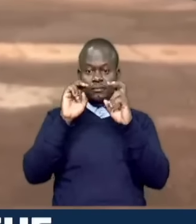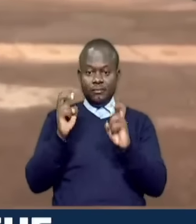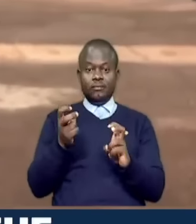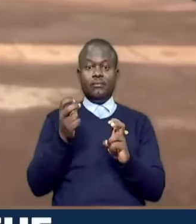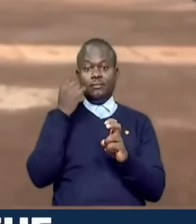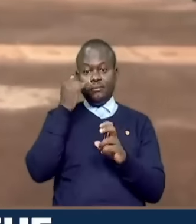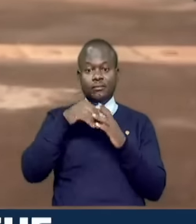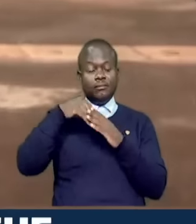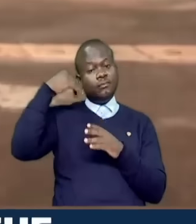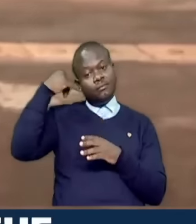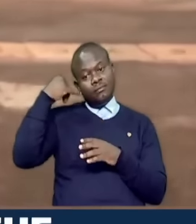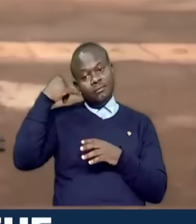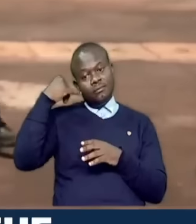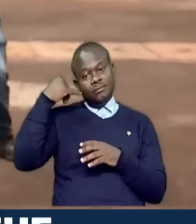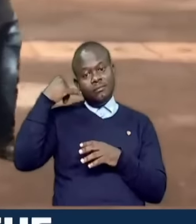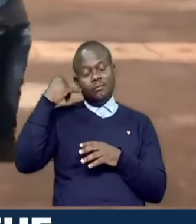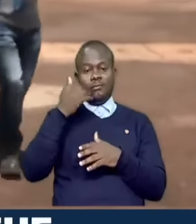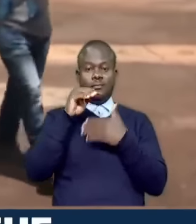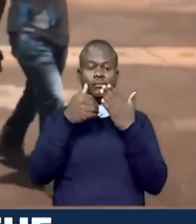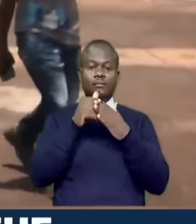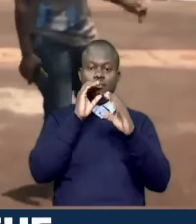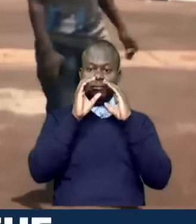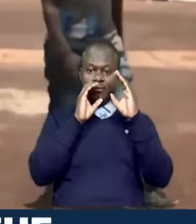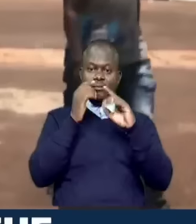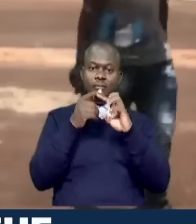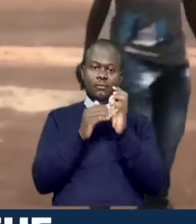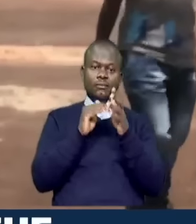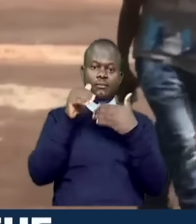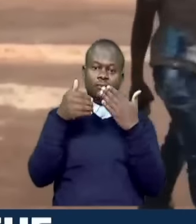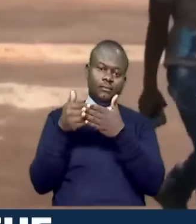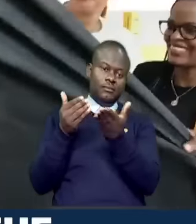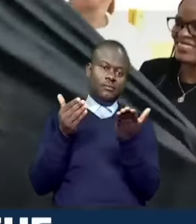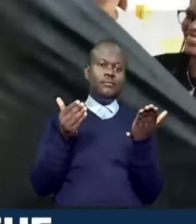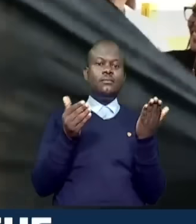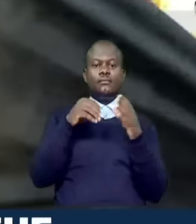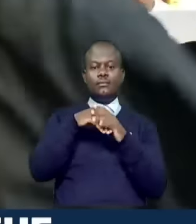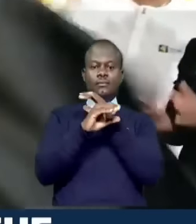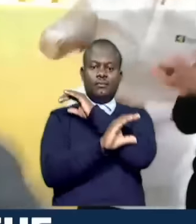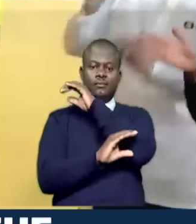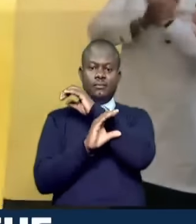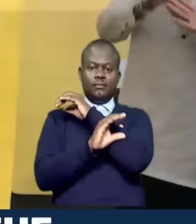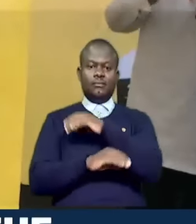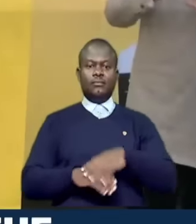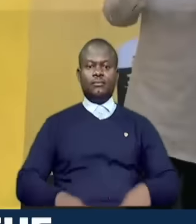n'umuntu ubasha kumukomunikana ari hanze cyangwa se ari no mu gihugu.